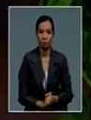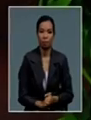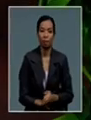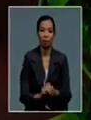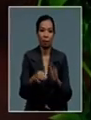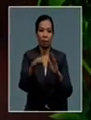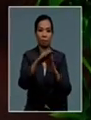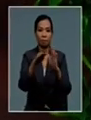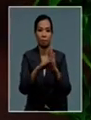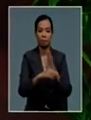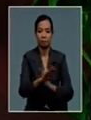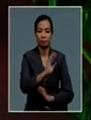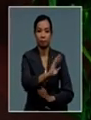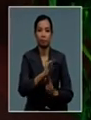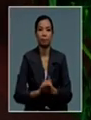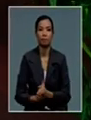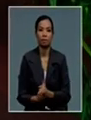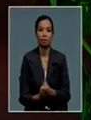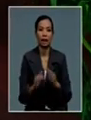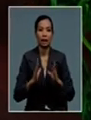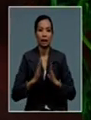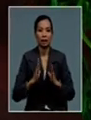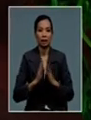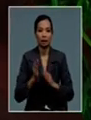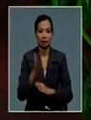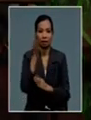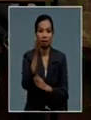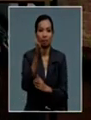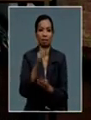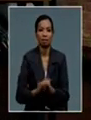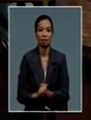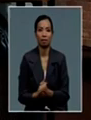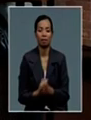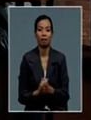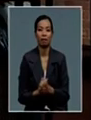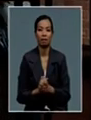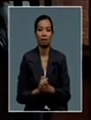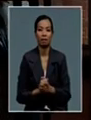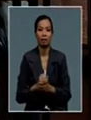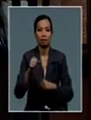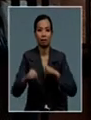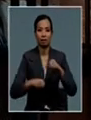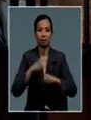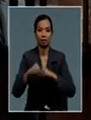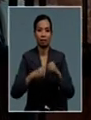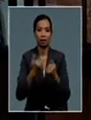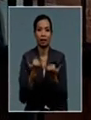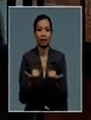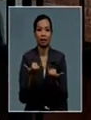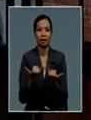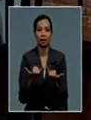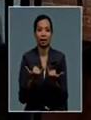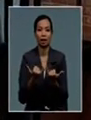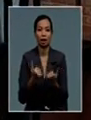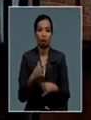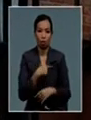เคลื่อนไหวที่เกิดขึ้นนะครับเดี๋ยวช่วงนี้เราพักกันครู่หนึ่งช่วงหน้ากลับมาการขี่จักรยานในปัจจุบันนี้คนนิ